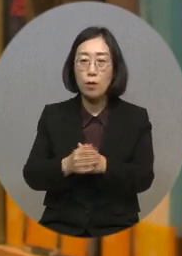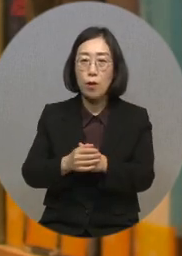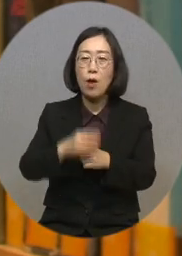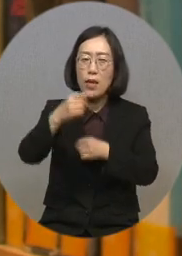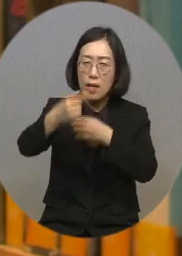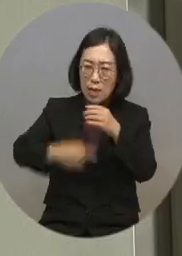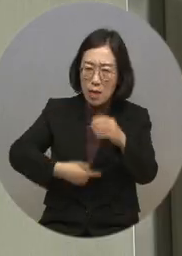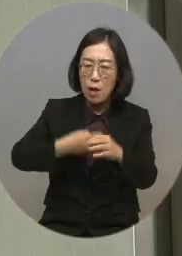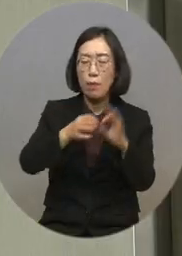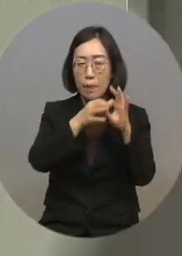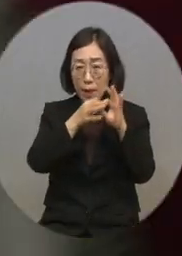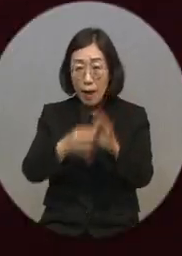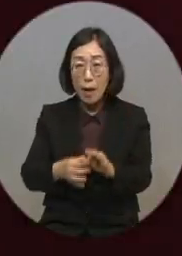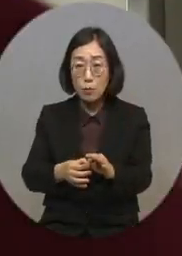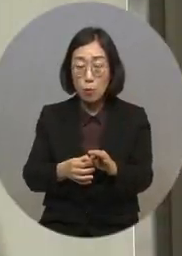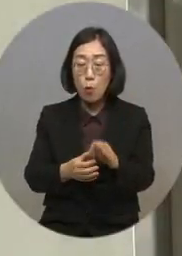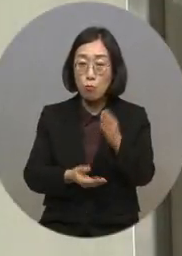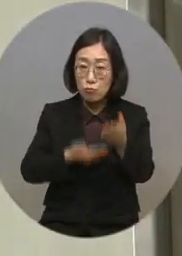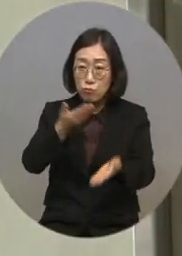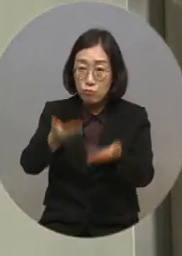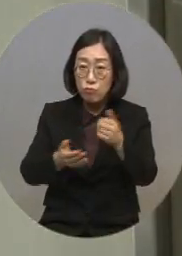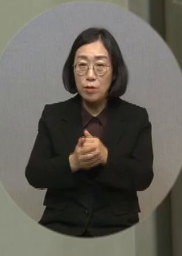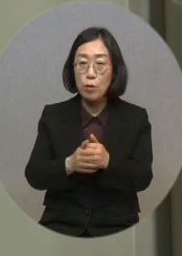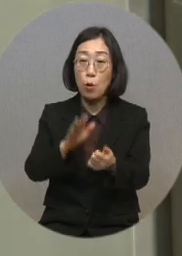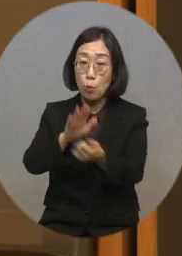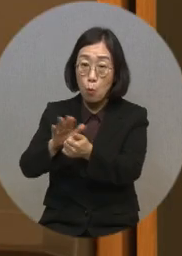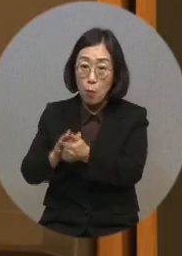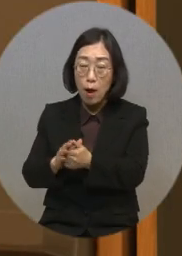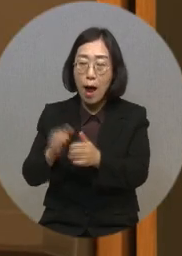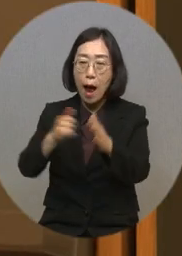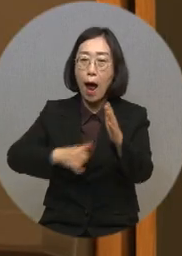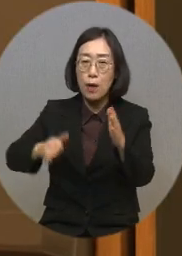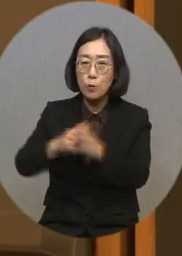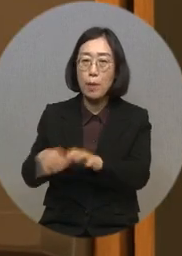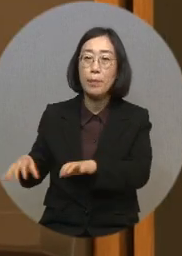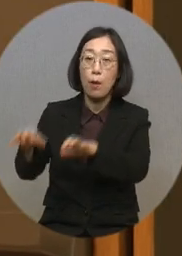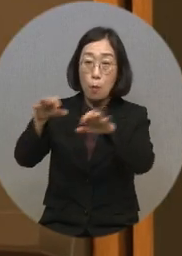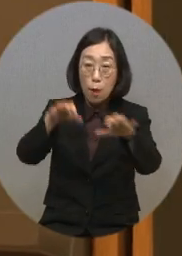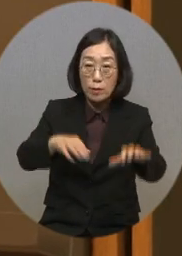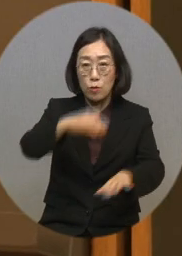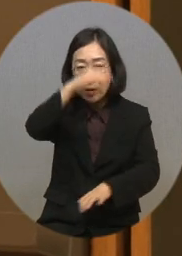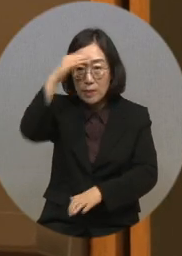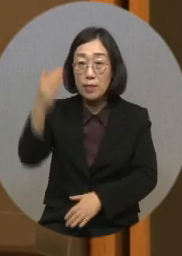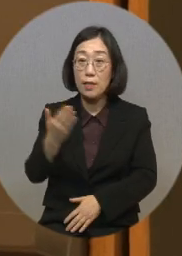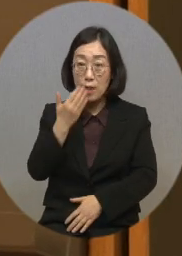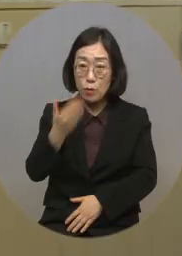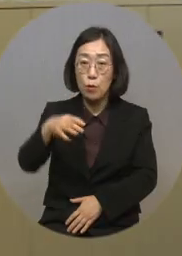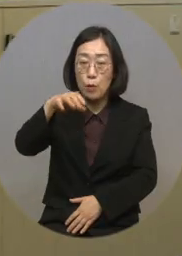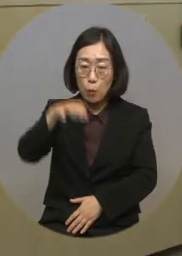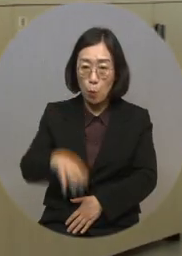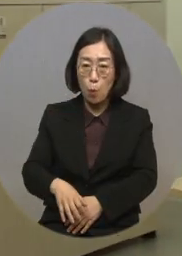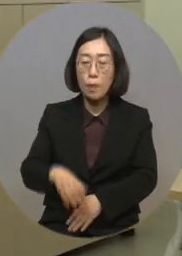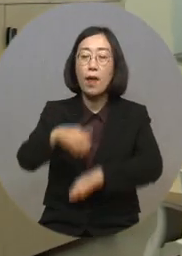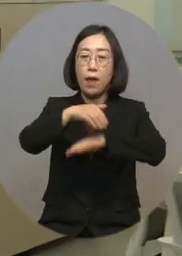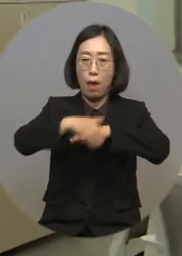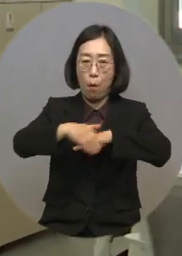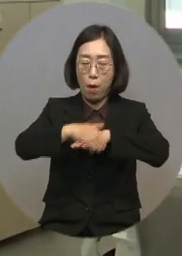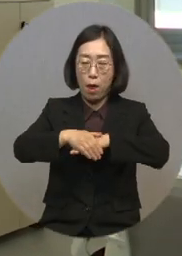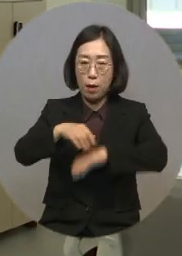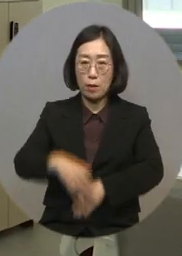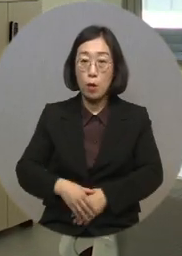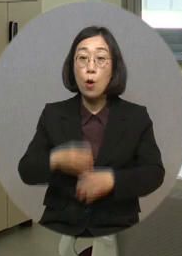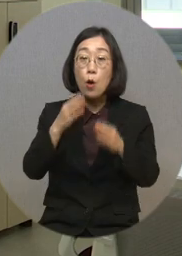제공함으로써 가족이 함께 즐기는 복합문화공간으로 자리매김하기 위해 기획되었습니다. 삼천 도서관은